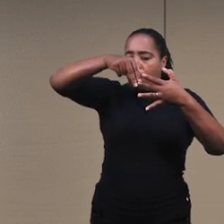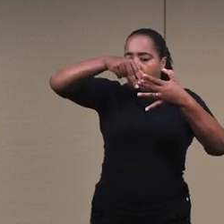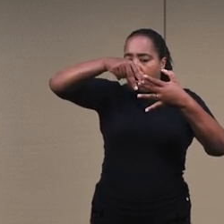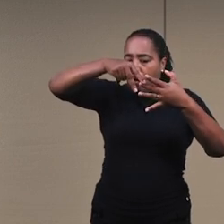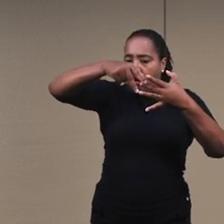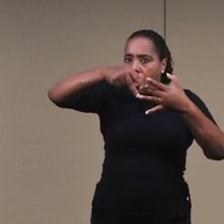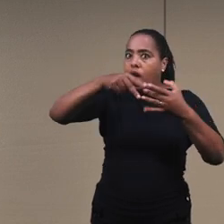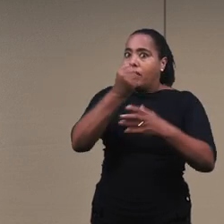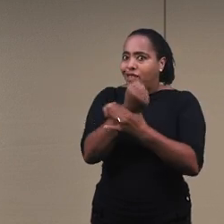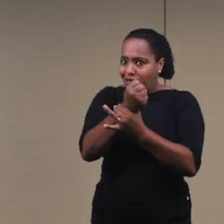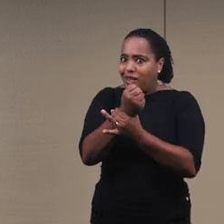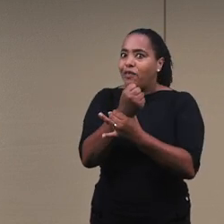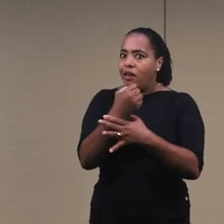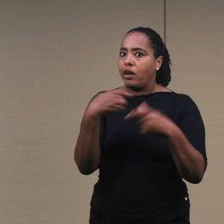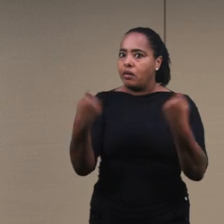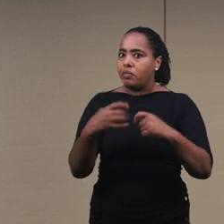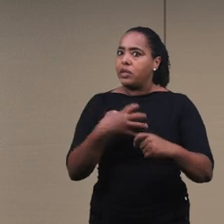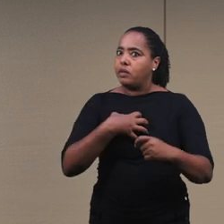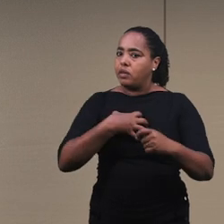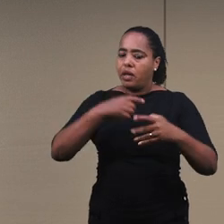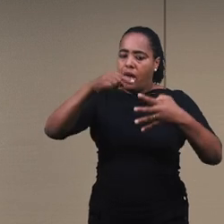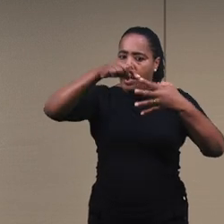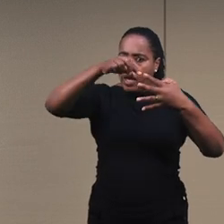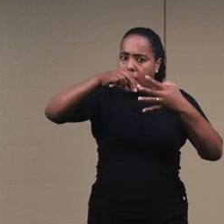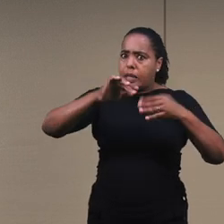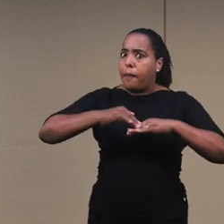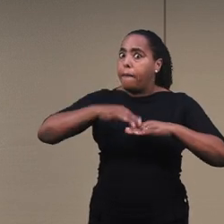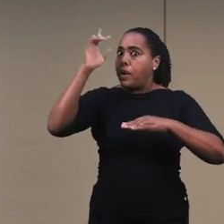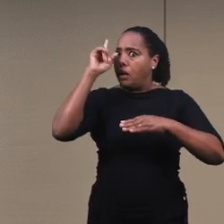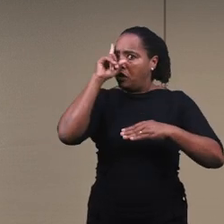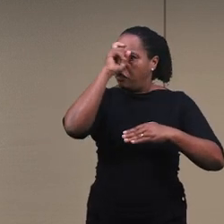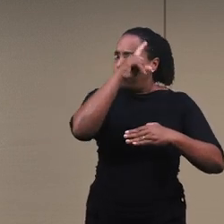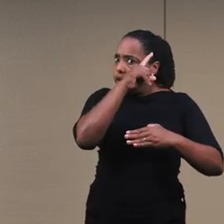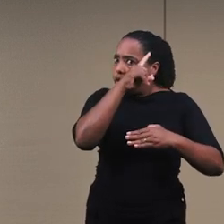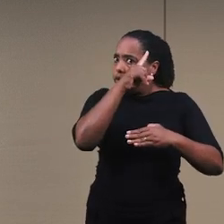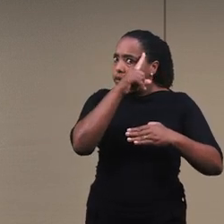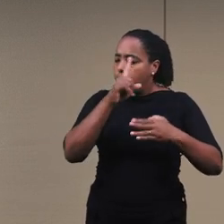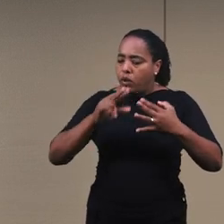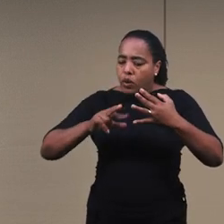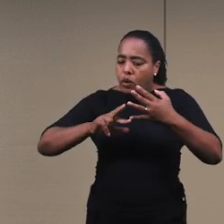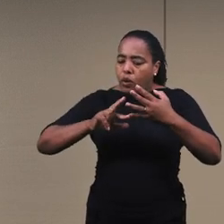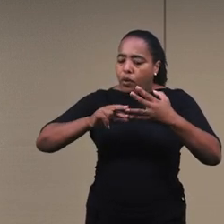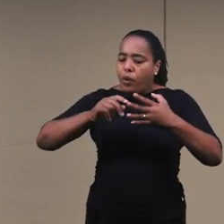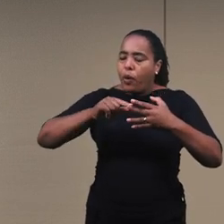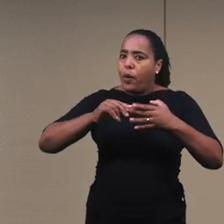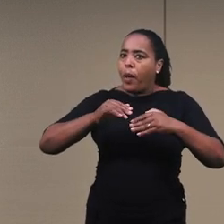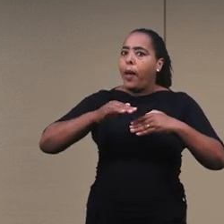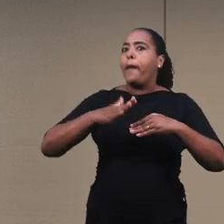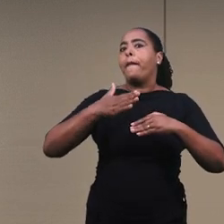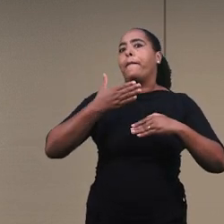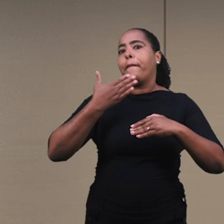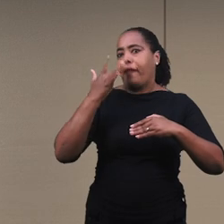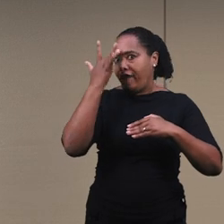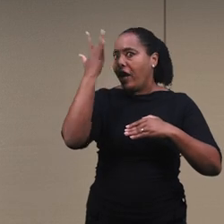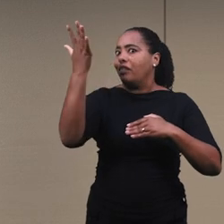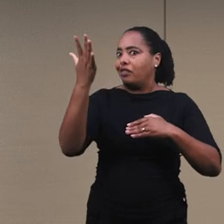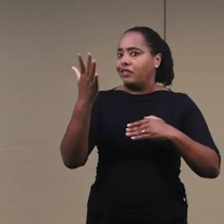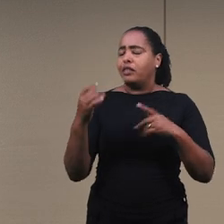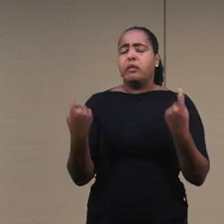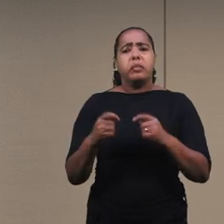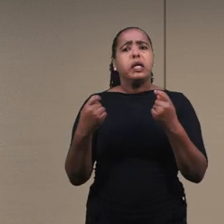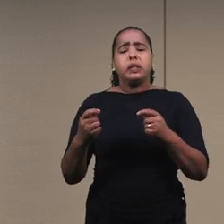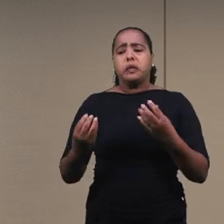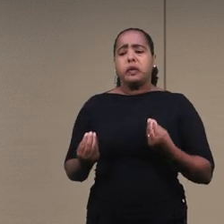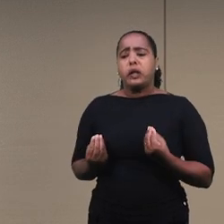Descendre l'escalier, c'est plus difficile et plus dangereux que monter. Qu'est-ce que nous avons besoin de faire? C'est donner à l'enfant